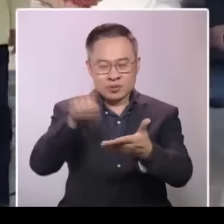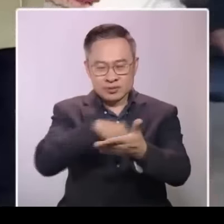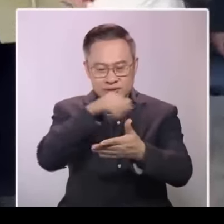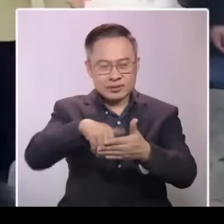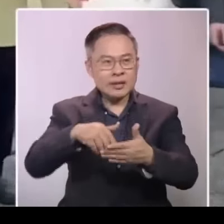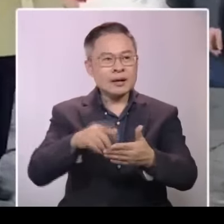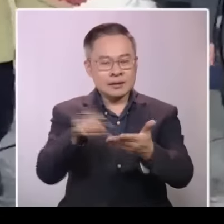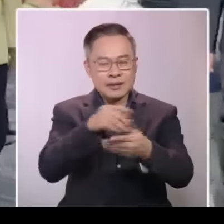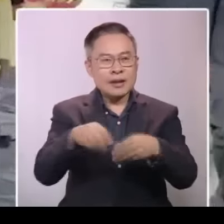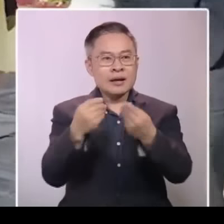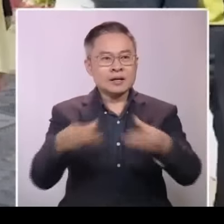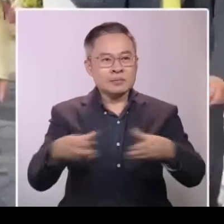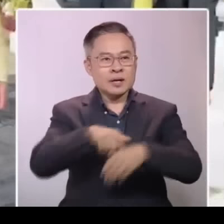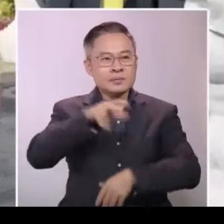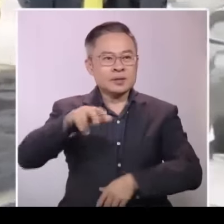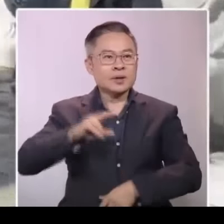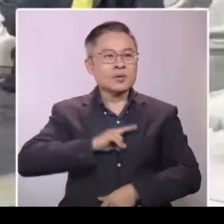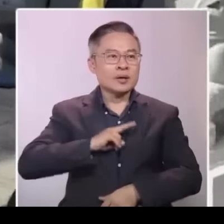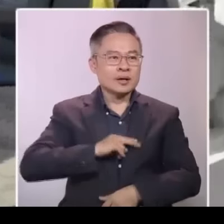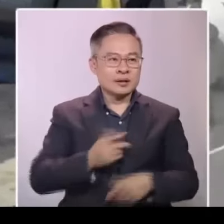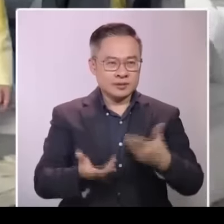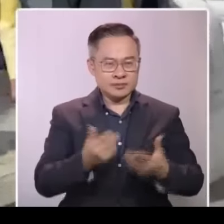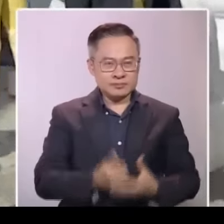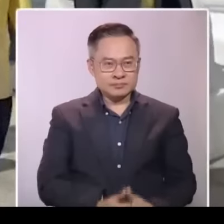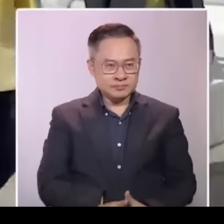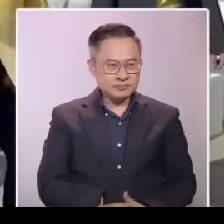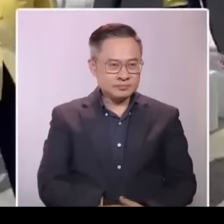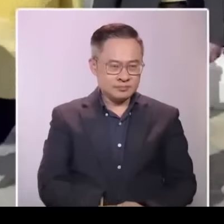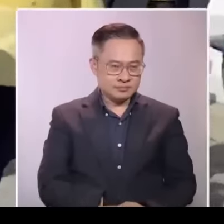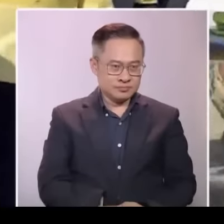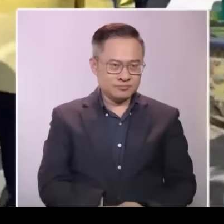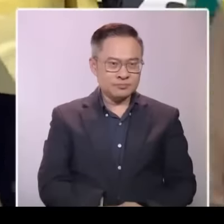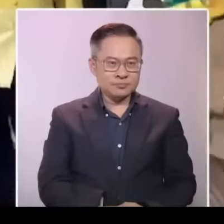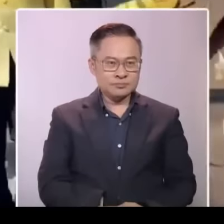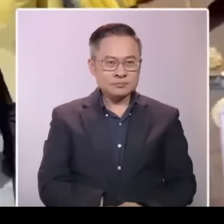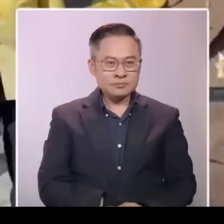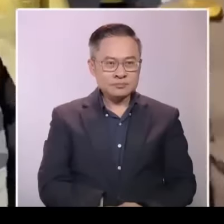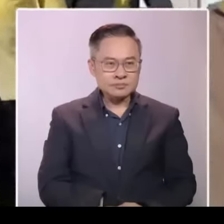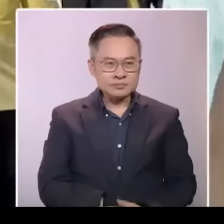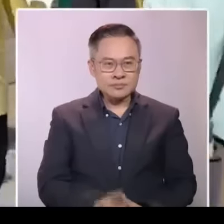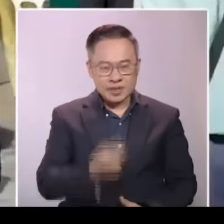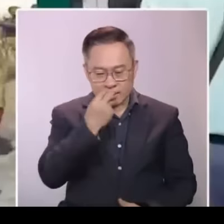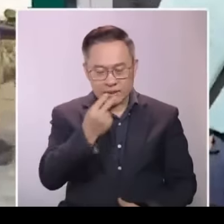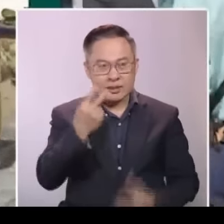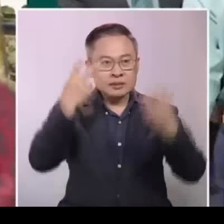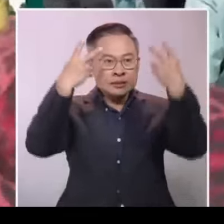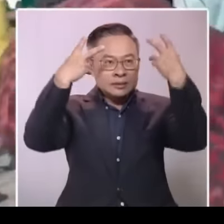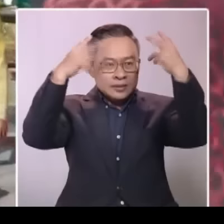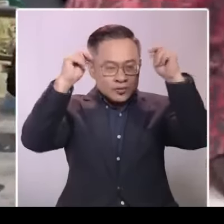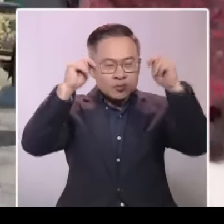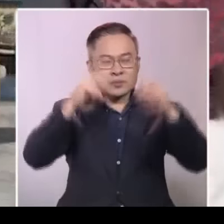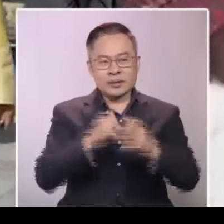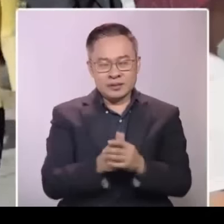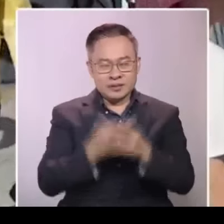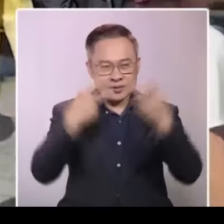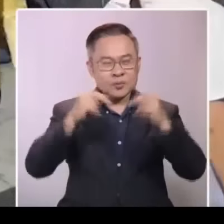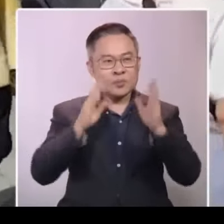นี่เลือกสสเข้าไปแล้วก็ไปเลือกโหวตนายกอีกทีนึงนะคะ ก็ได้เห็นนายกที่เลือกมากับมือว่าอย่างนั้นนะครับผ